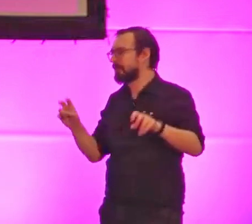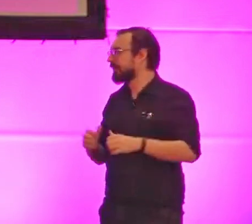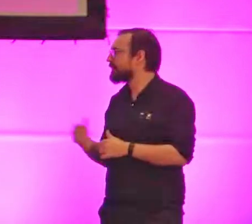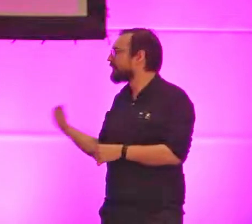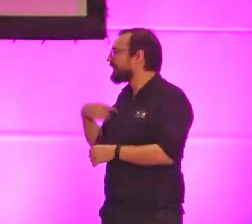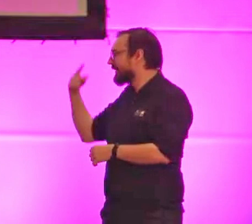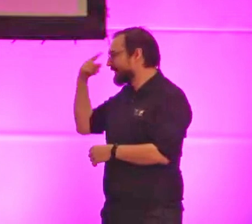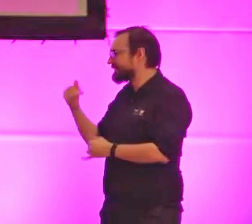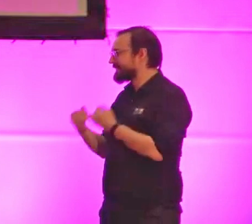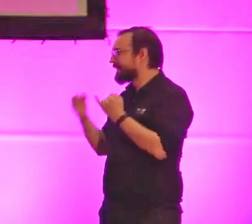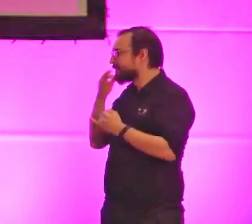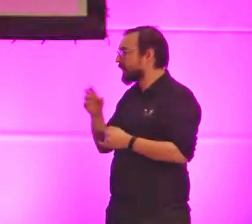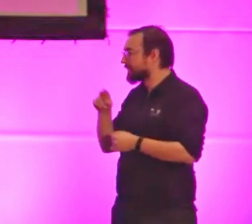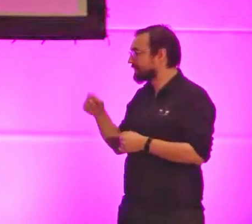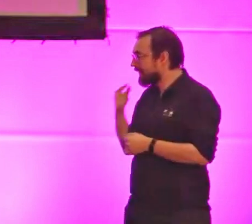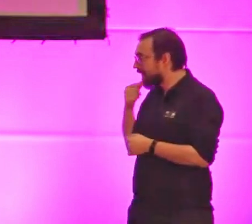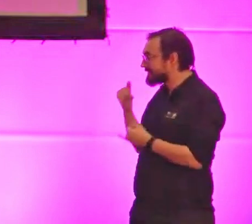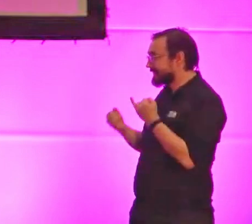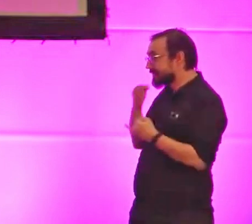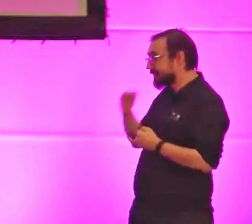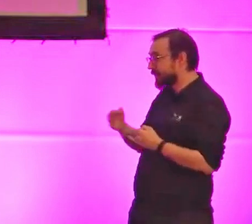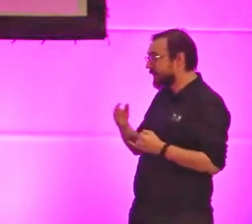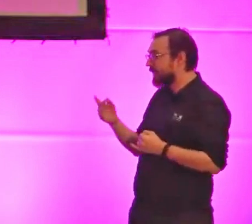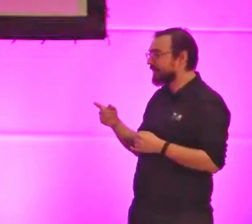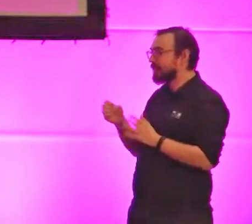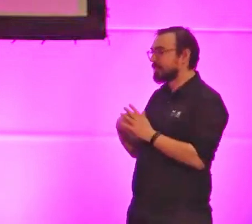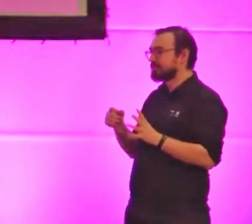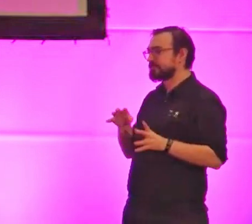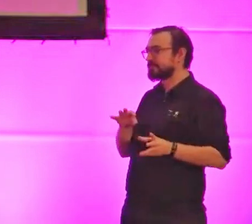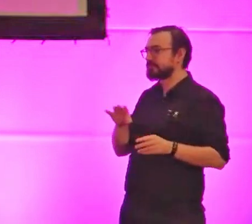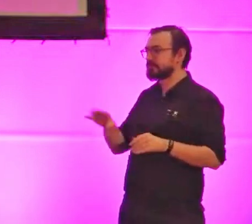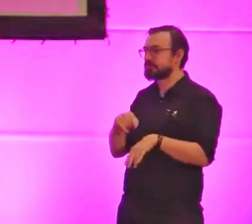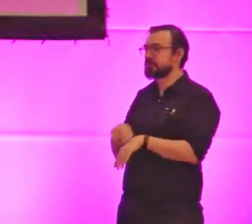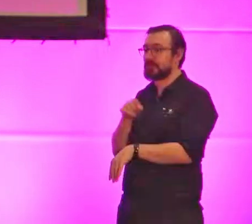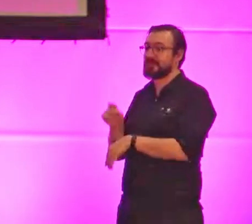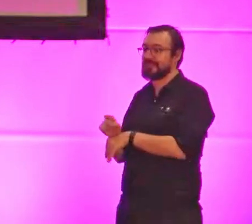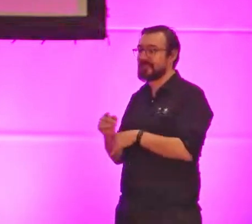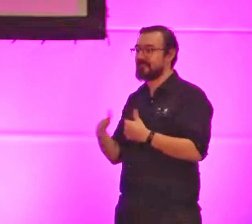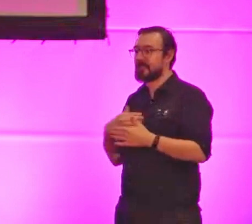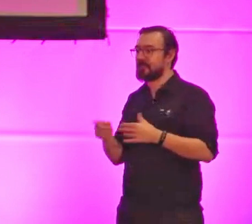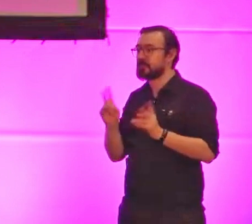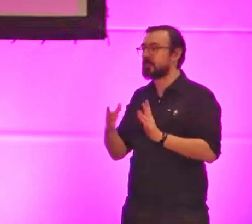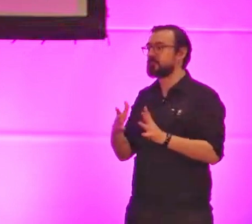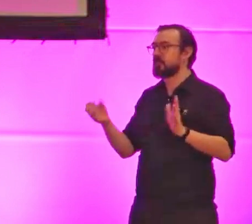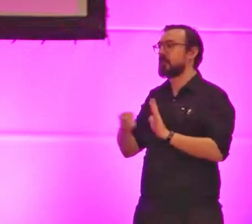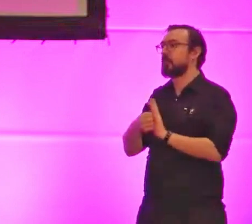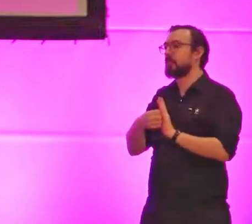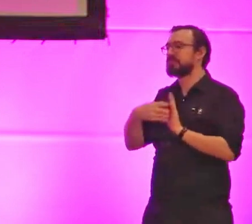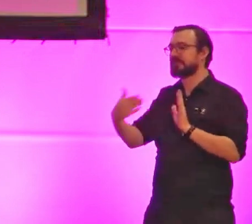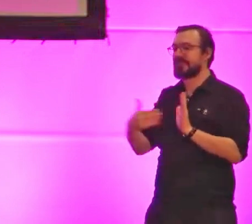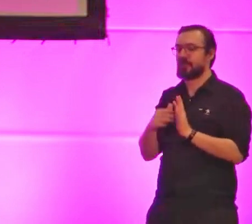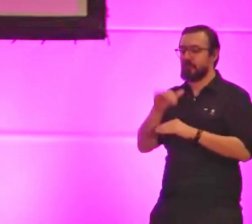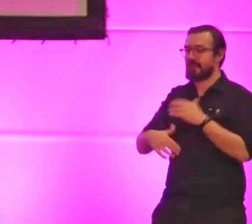Jag tänkte ställa den sista frågan, för det här att det har tagit lång tid, det har ju också stora konsekvenser för